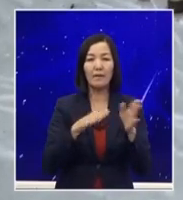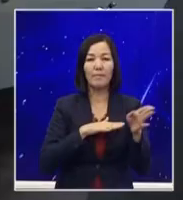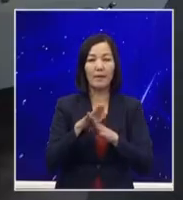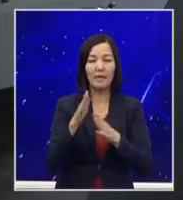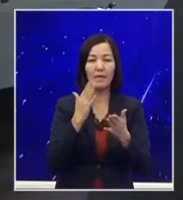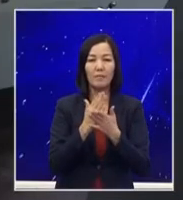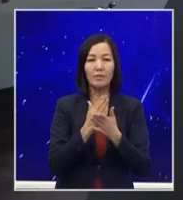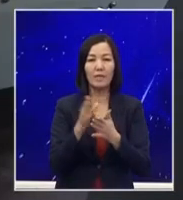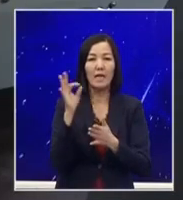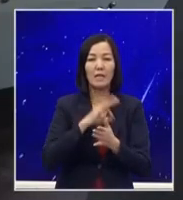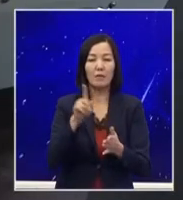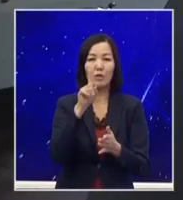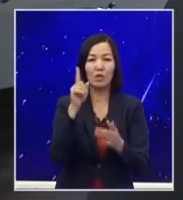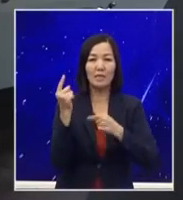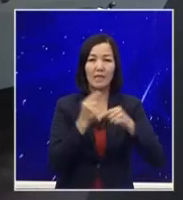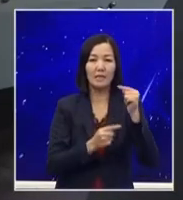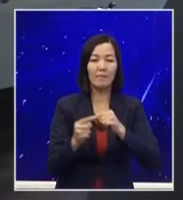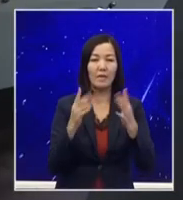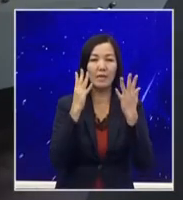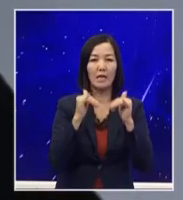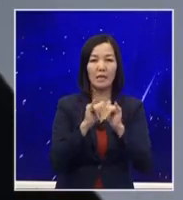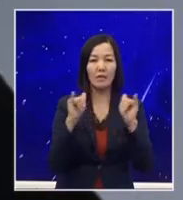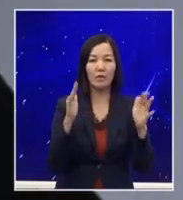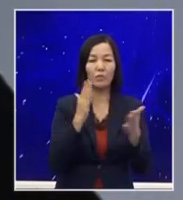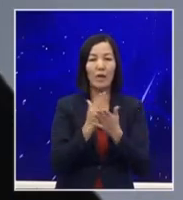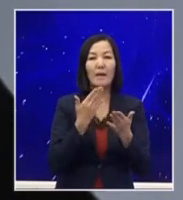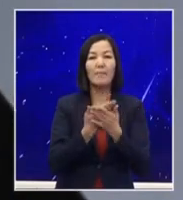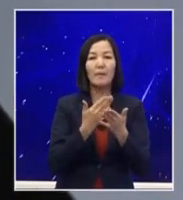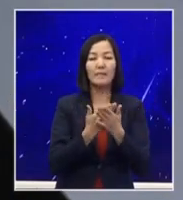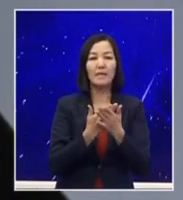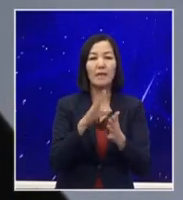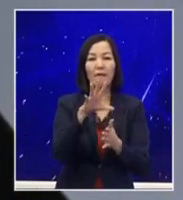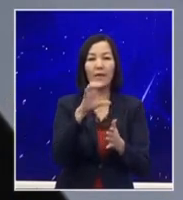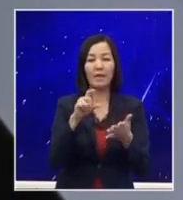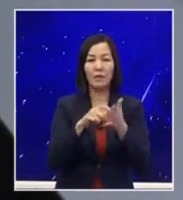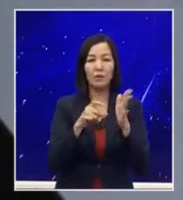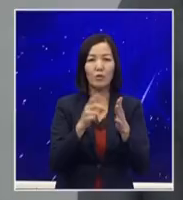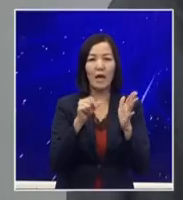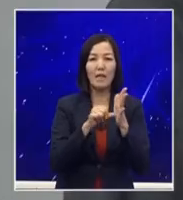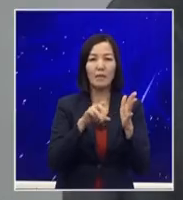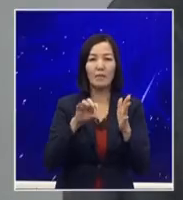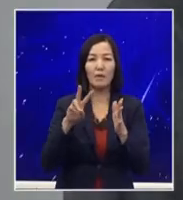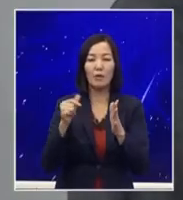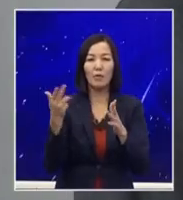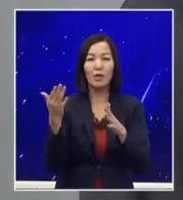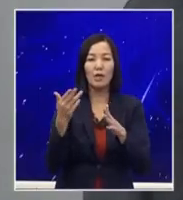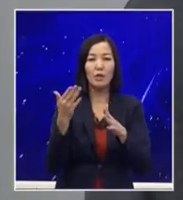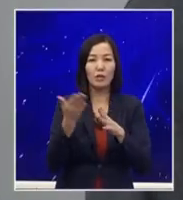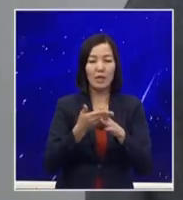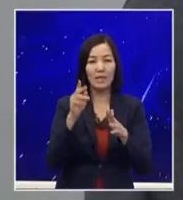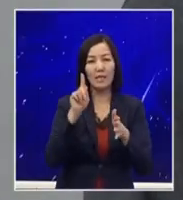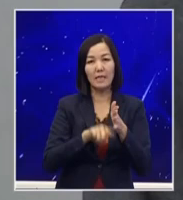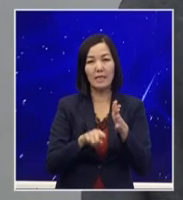тиімді пайдаланған жас кәсіпкерлер қатары күн санап артуда. Мәселен, мына фотостудия иесі 6 миллион теңге жеңілдетілген несие